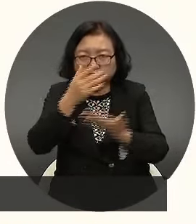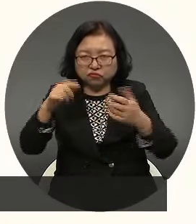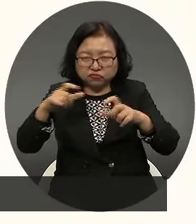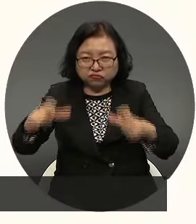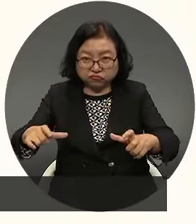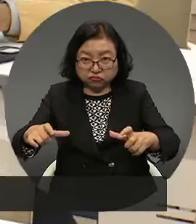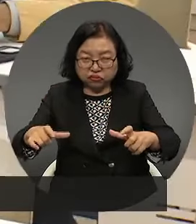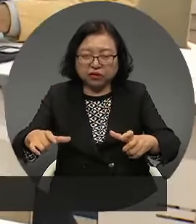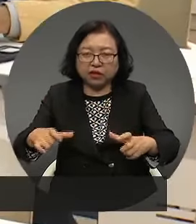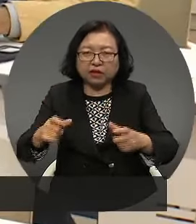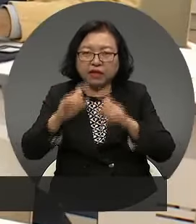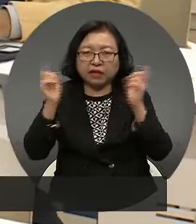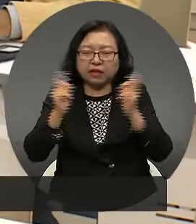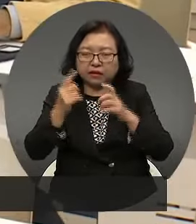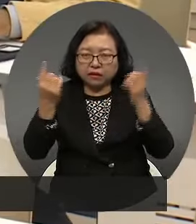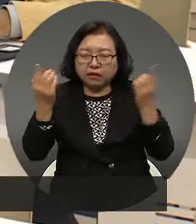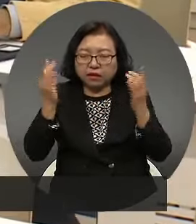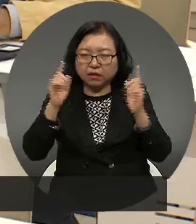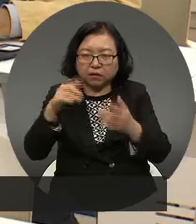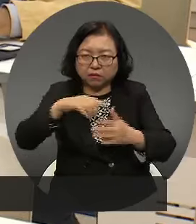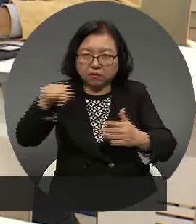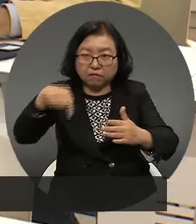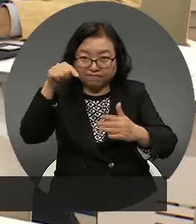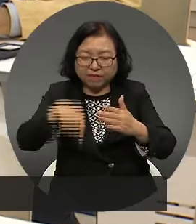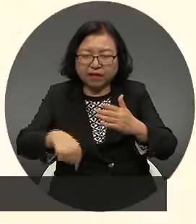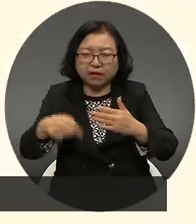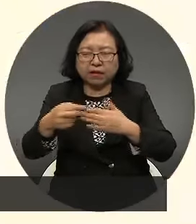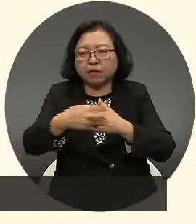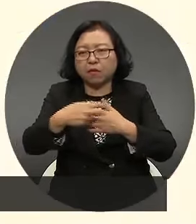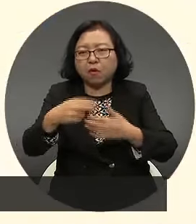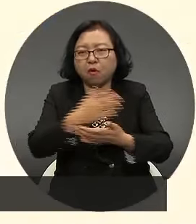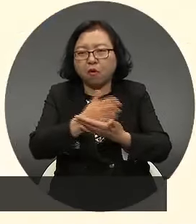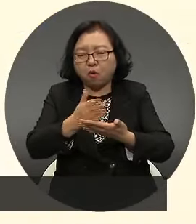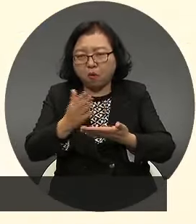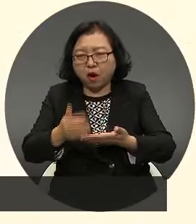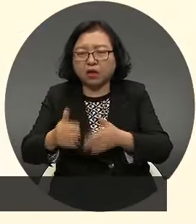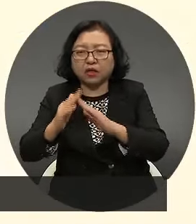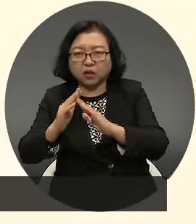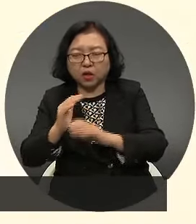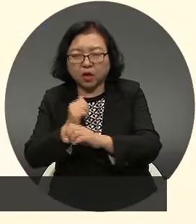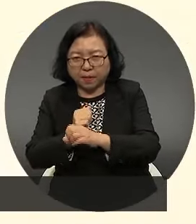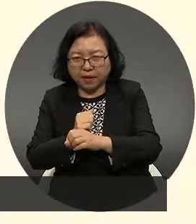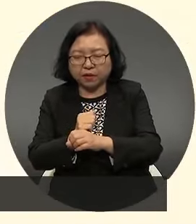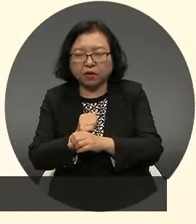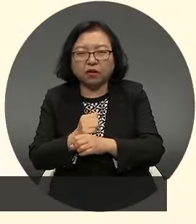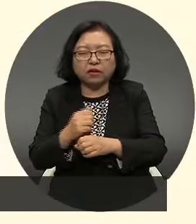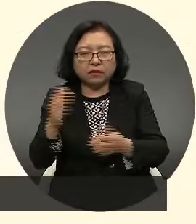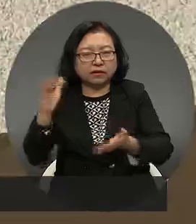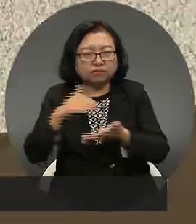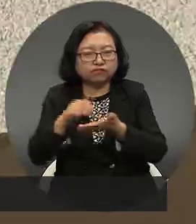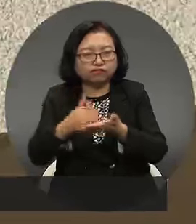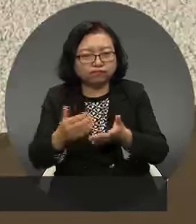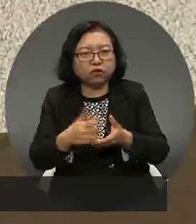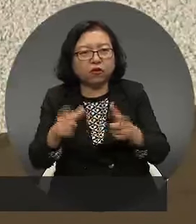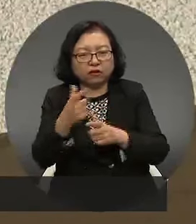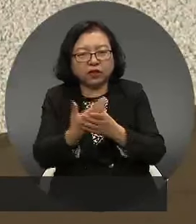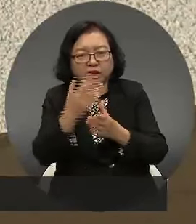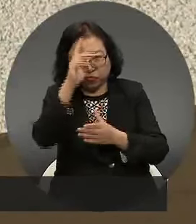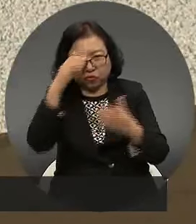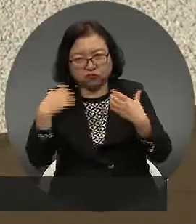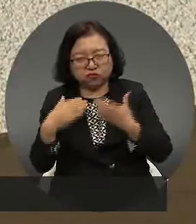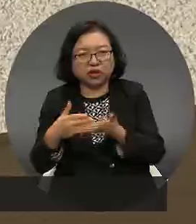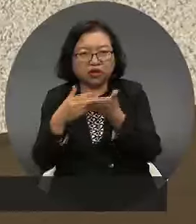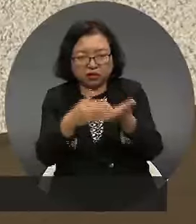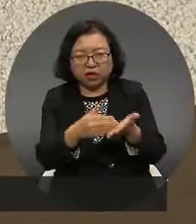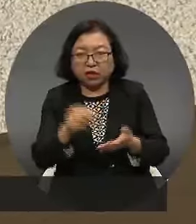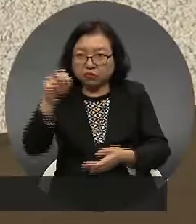의과대학을 신설해 충북에 배정된 정원을 재분배해달라고 정부에 건의하겠다는 겁니다. 광주의